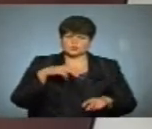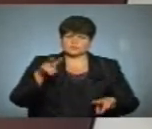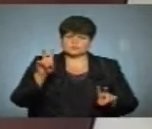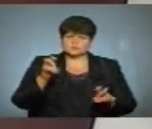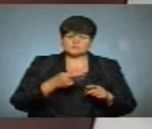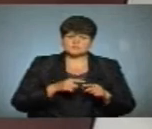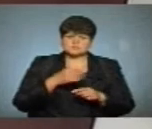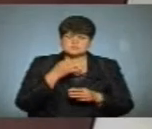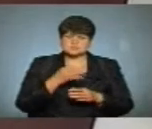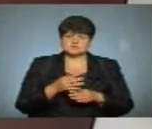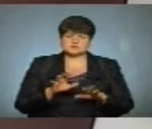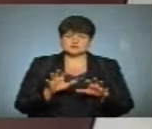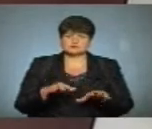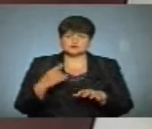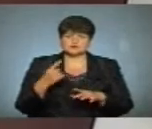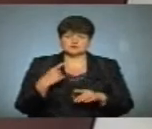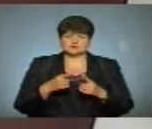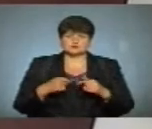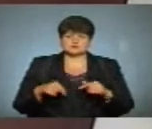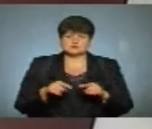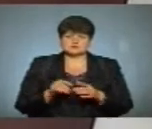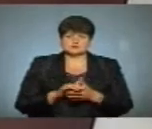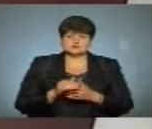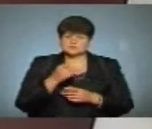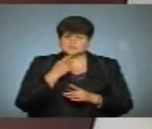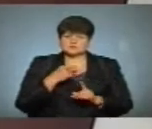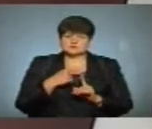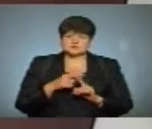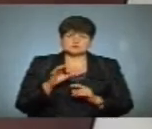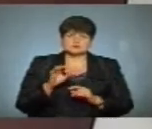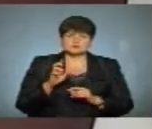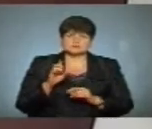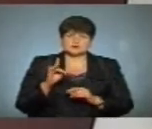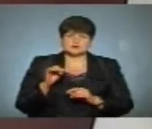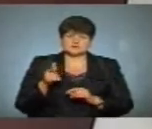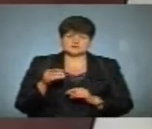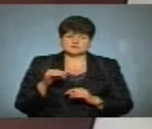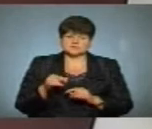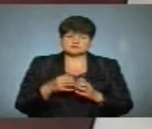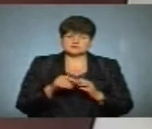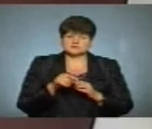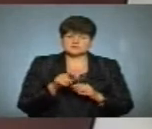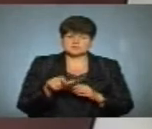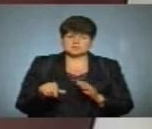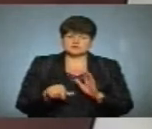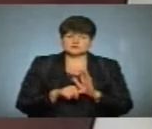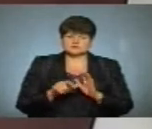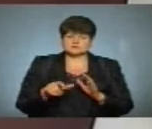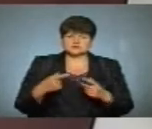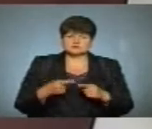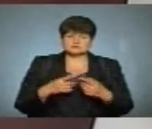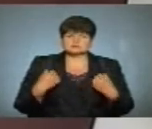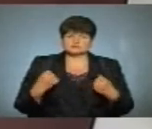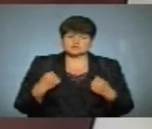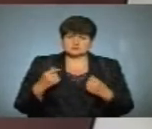повідомила голова обласної організації товариства «Червоного Христа» Олександра Бригадир. За її словами, серед цих людей шестеро спортсменів.